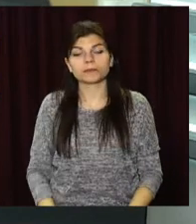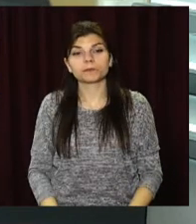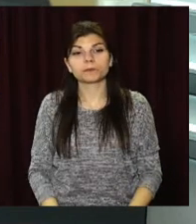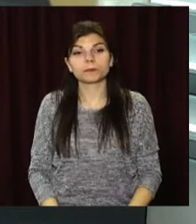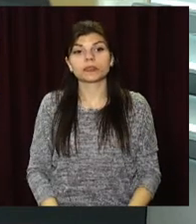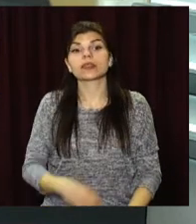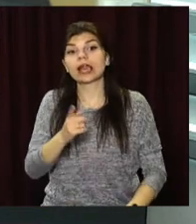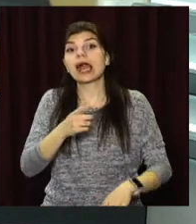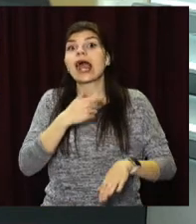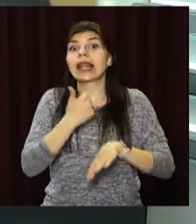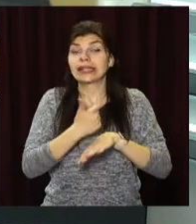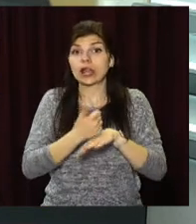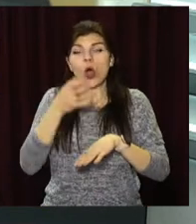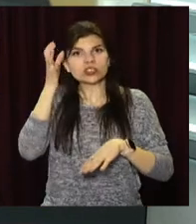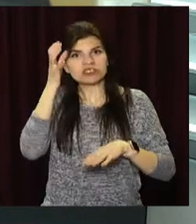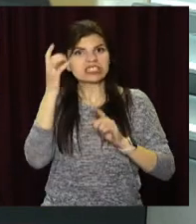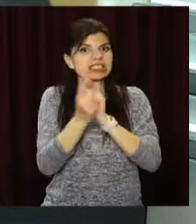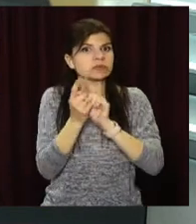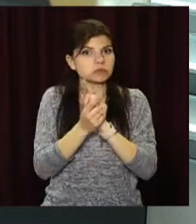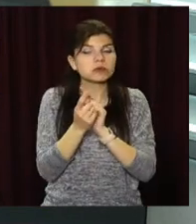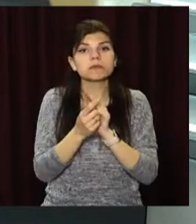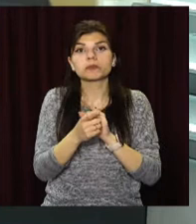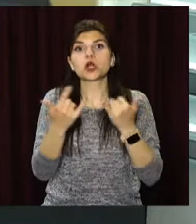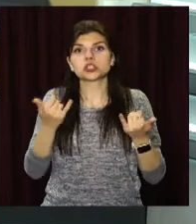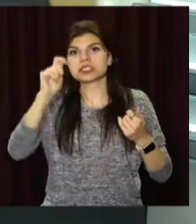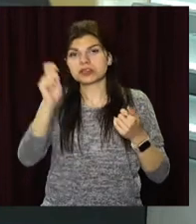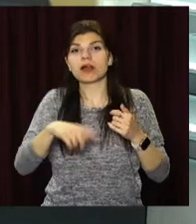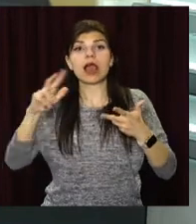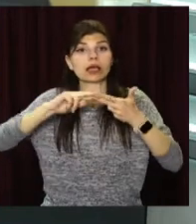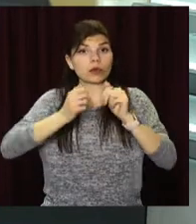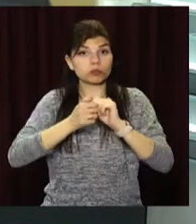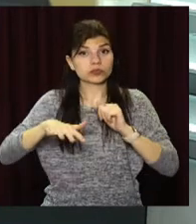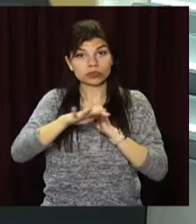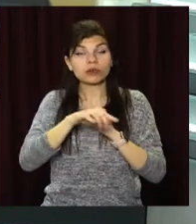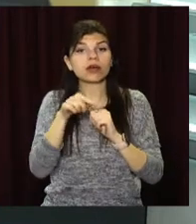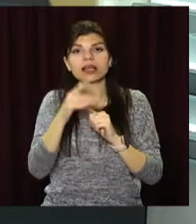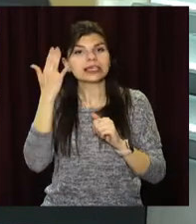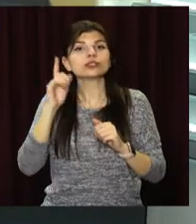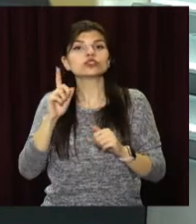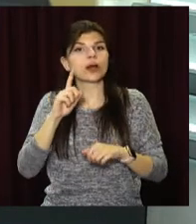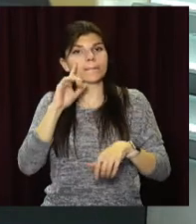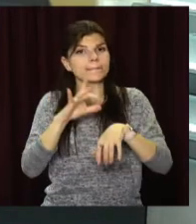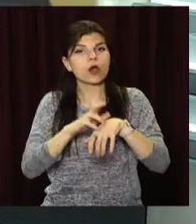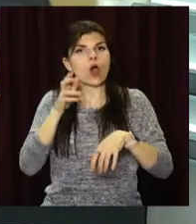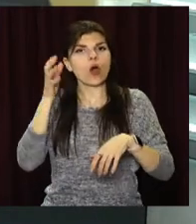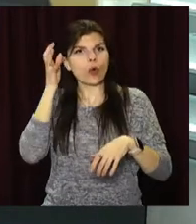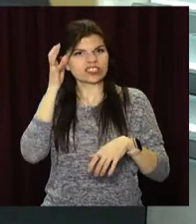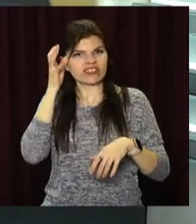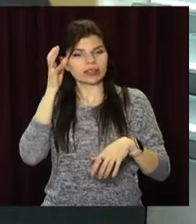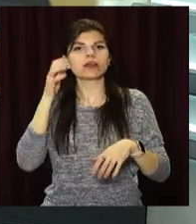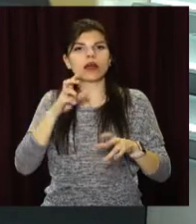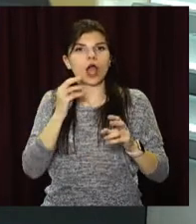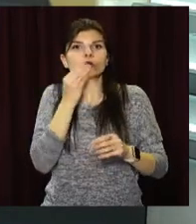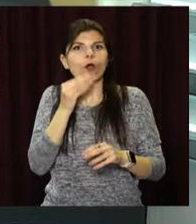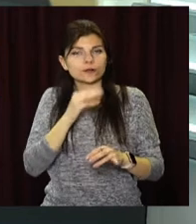Лідери освітніх змін. Одноіменний інноваційний проєкт стартував у Кам'янському. Він покликаний виявити кращих освітян, а також розвити в